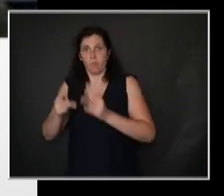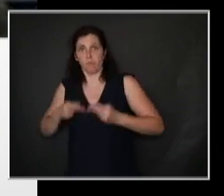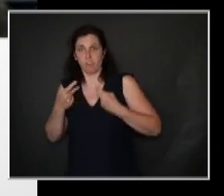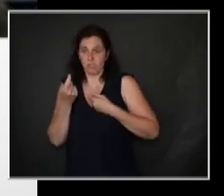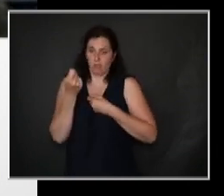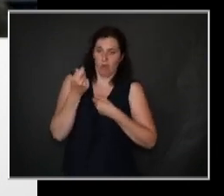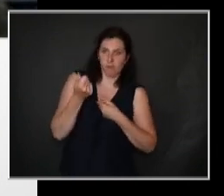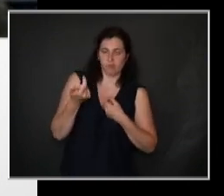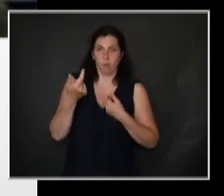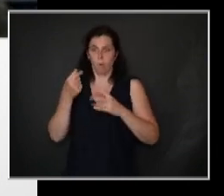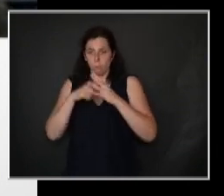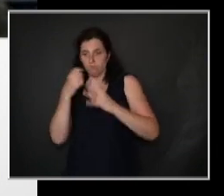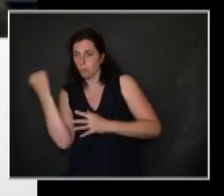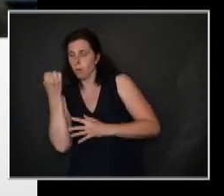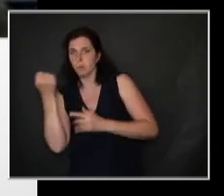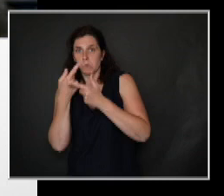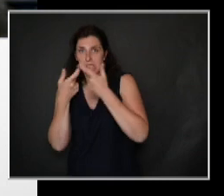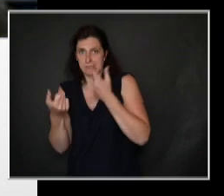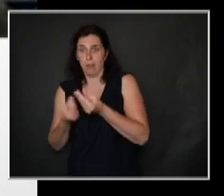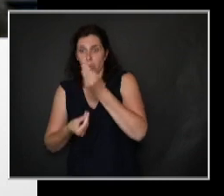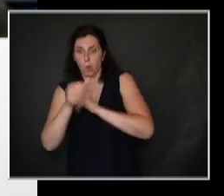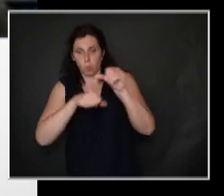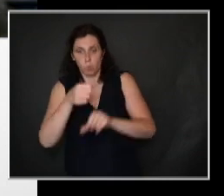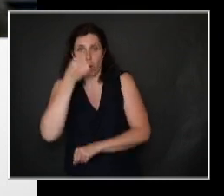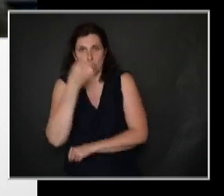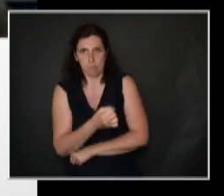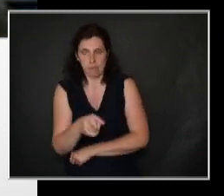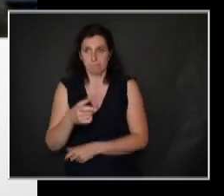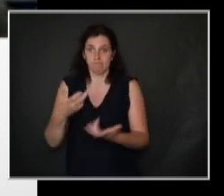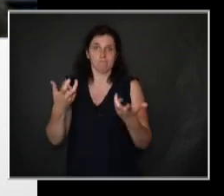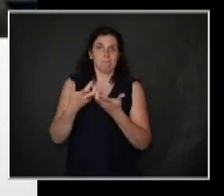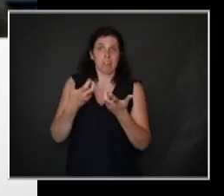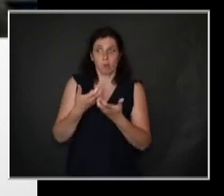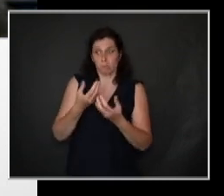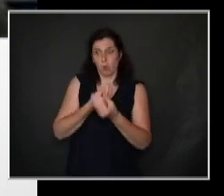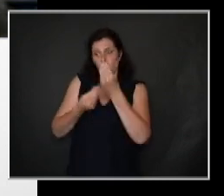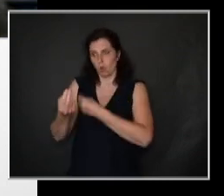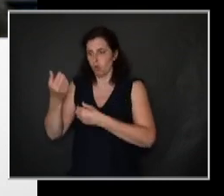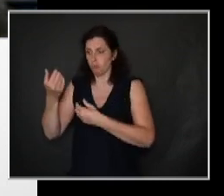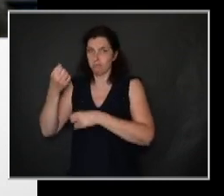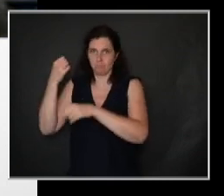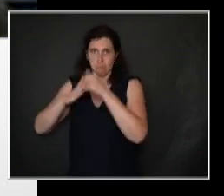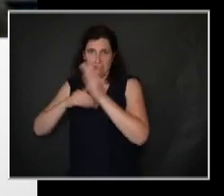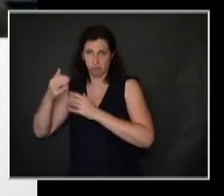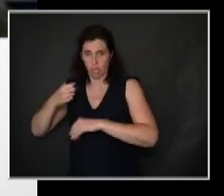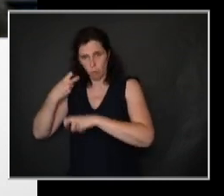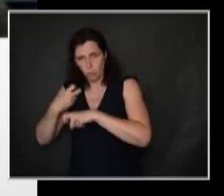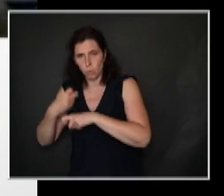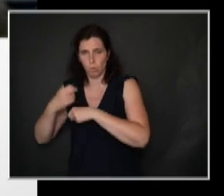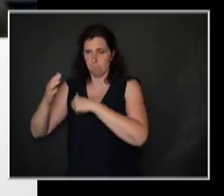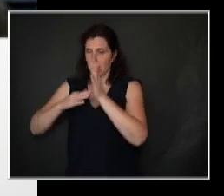ça, c'est parce qu'on s'expose peut-être plus à d'autres facteurs de risque, comme des métiers violents, comme des métiers qui sont durs, ou